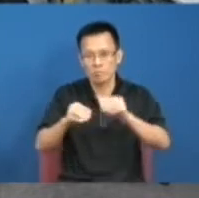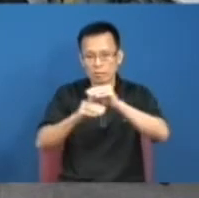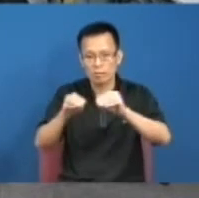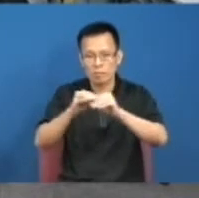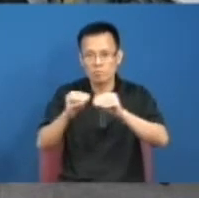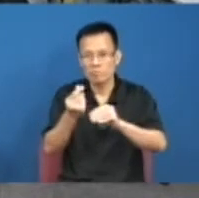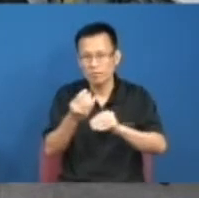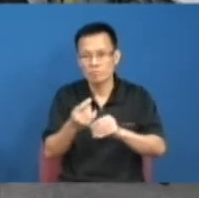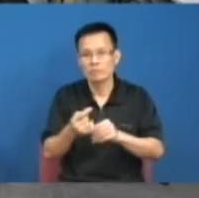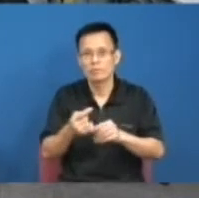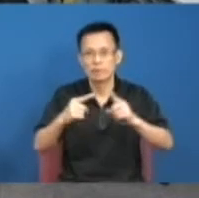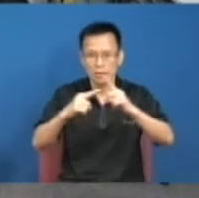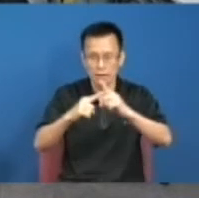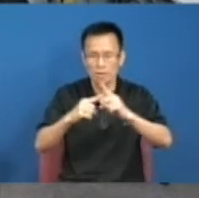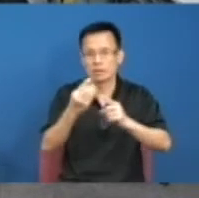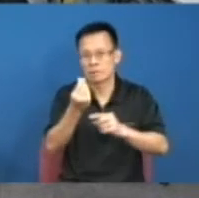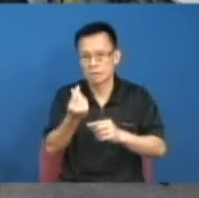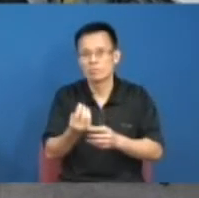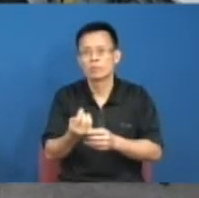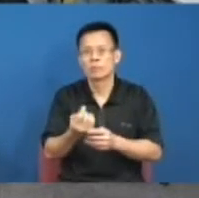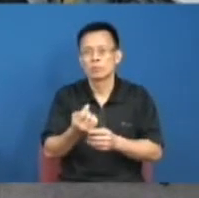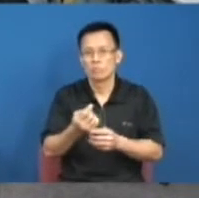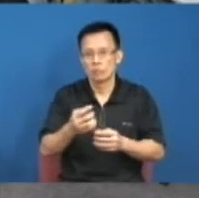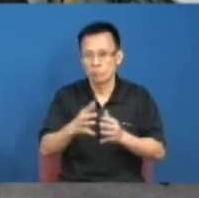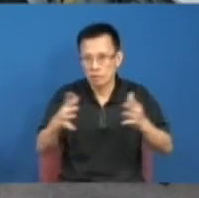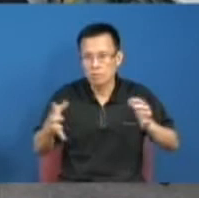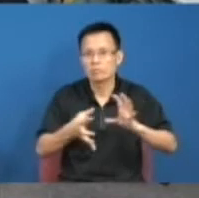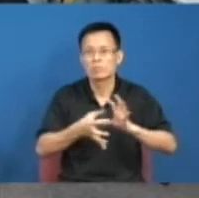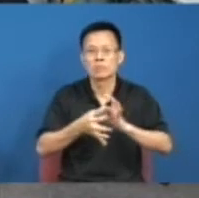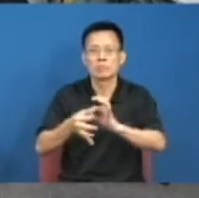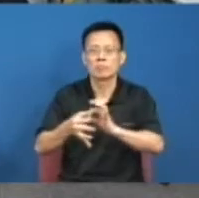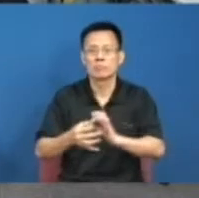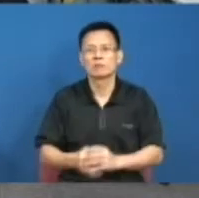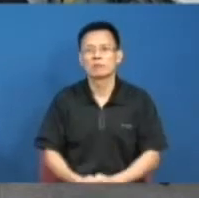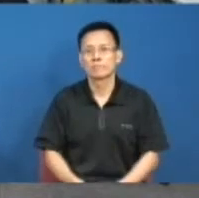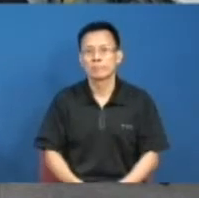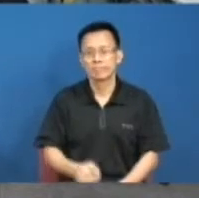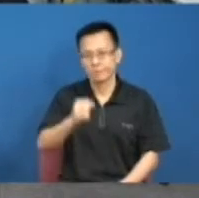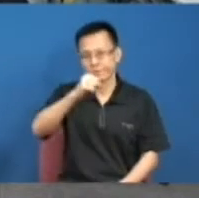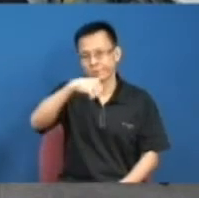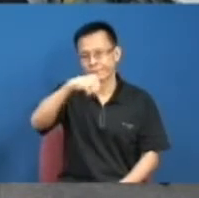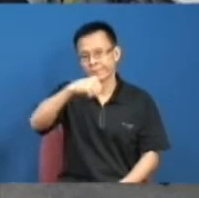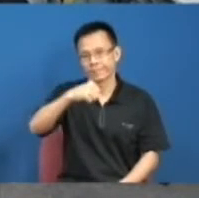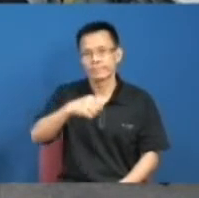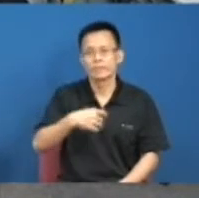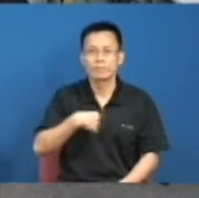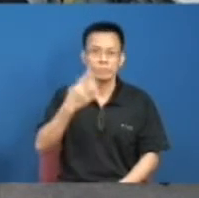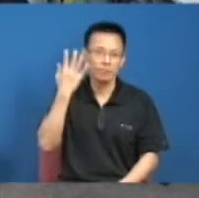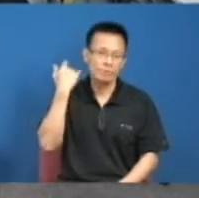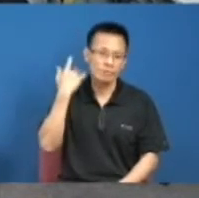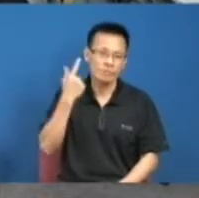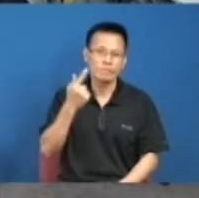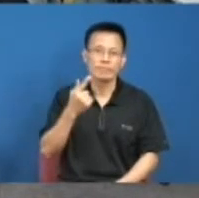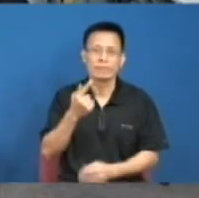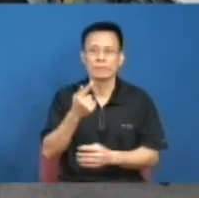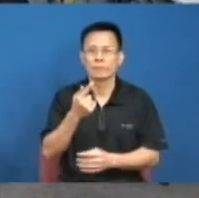係咯， 同埋人嘅質素啊，都好大關係。 係啊，同意嘅。咁啊，好似我早前我自己，我哋